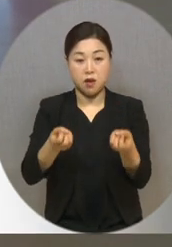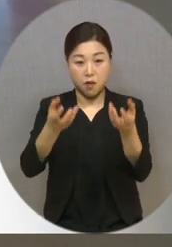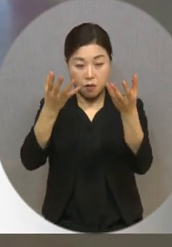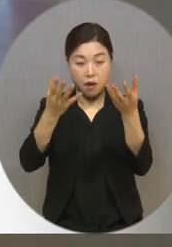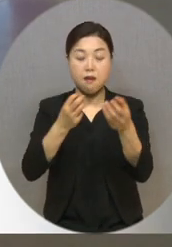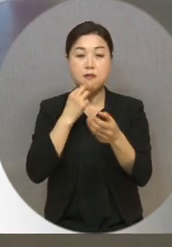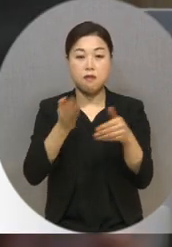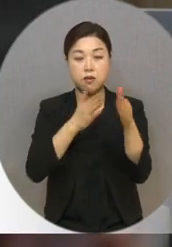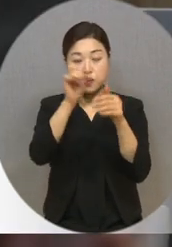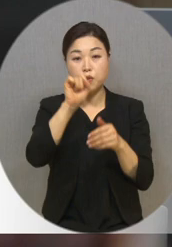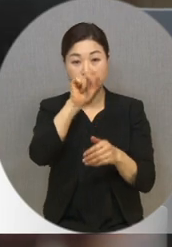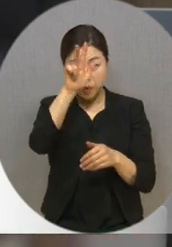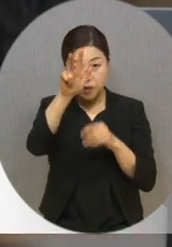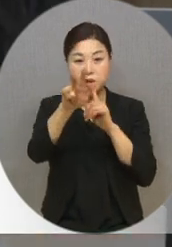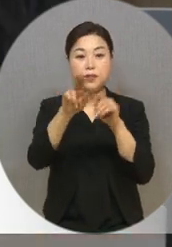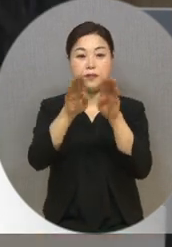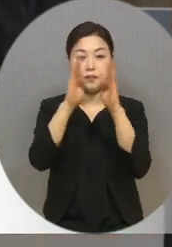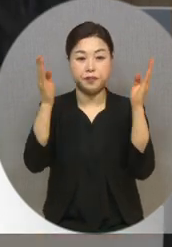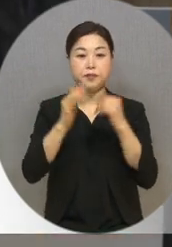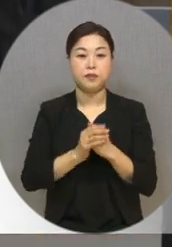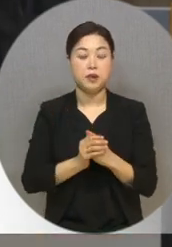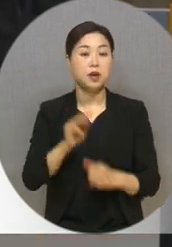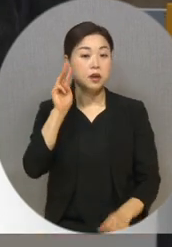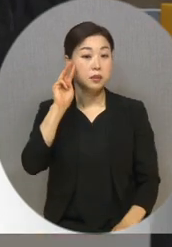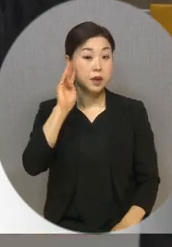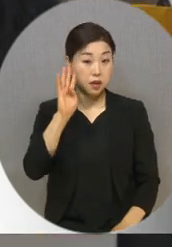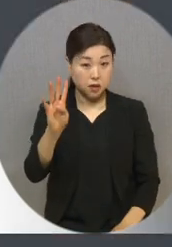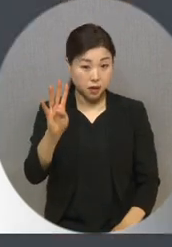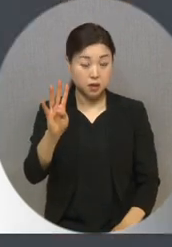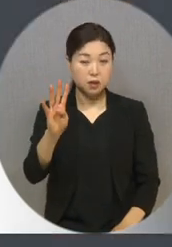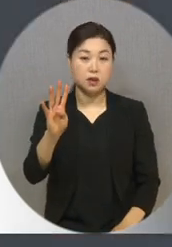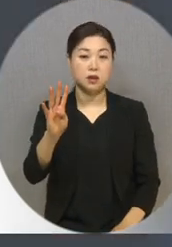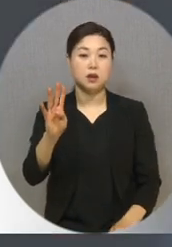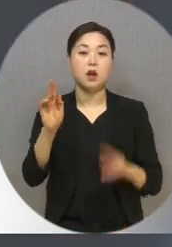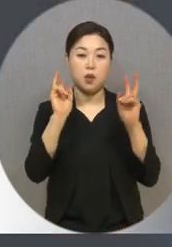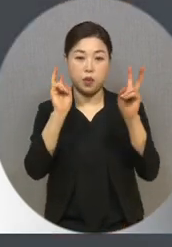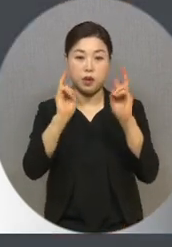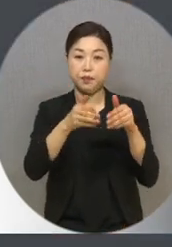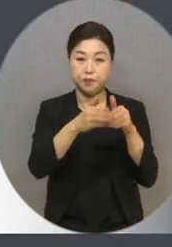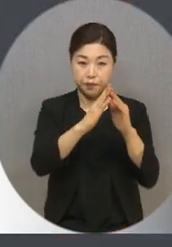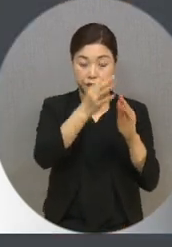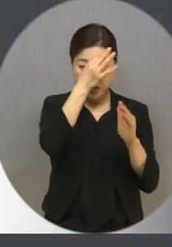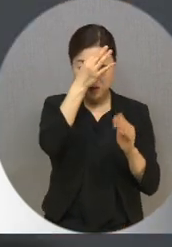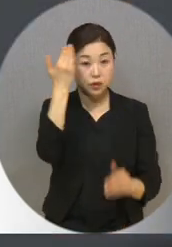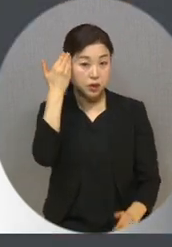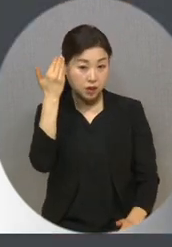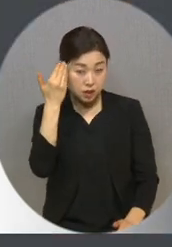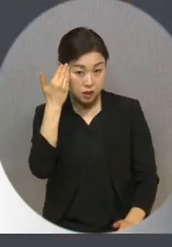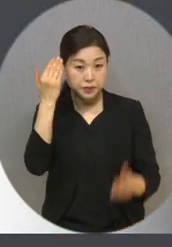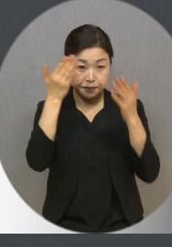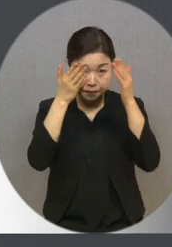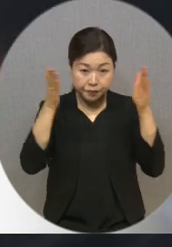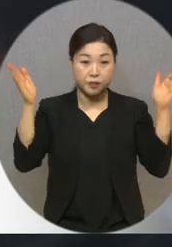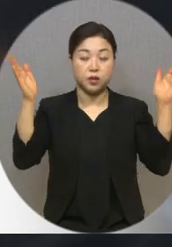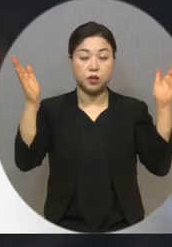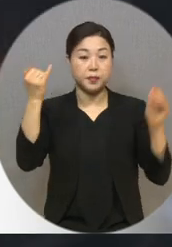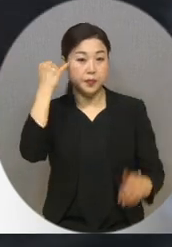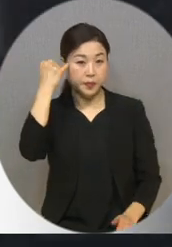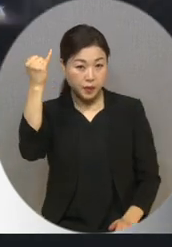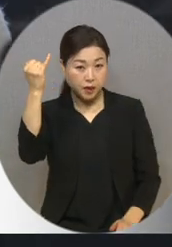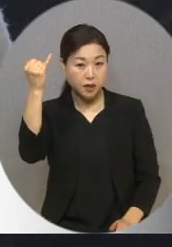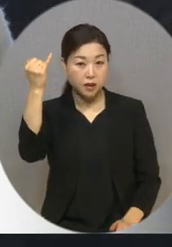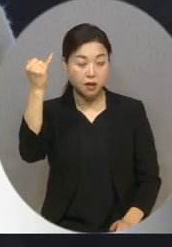캠퍼스에서 열렸습니다. 대회는 3박 4일 과정으로 창업에 필요한 기술과 지식을 확장시키고 우수한